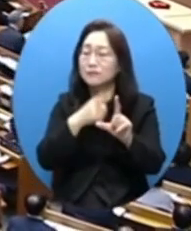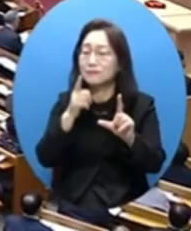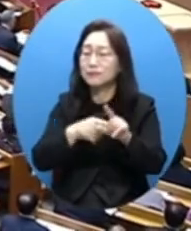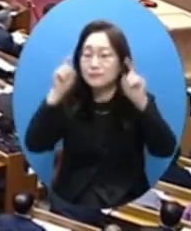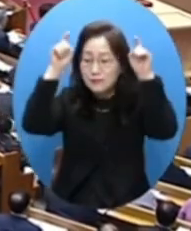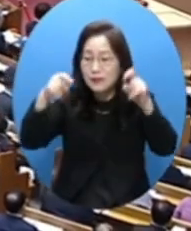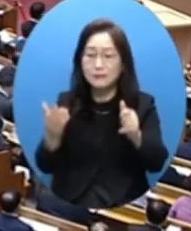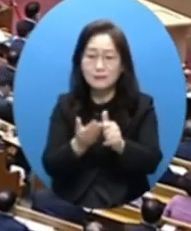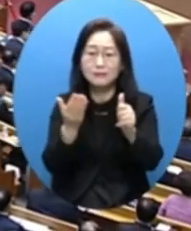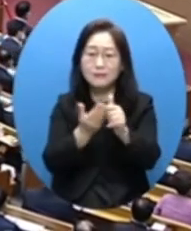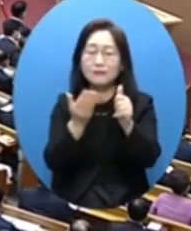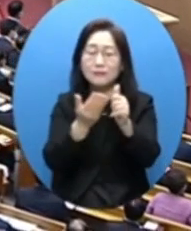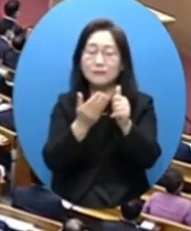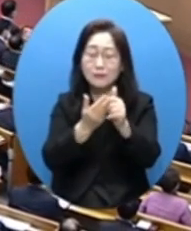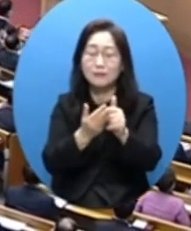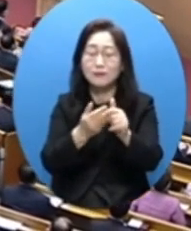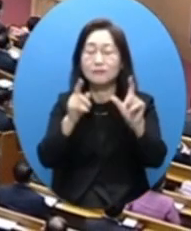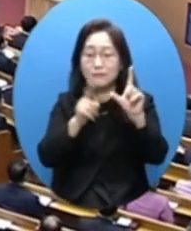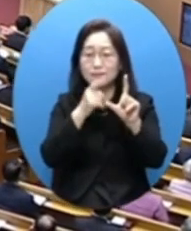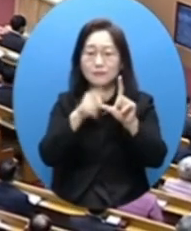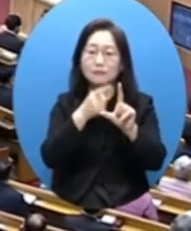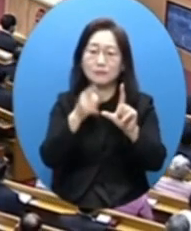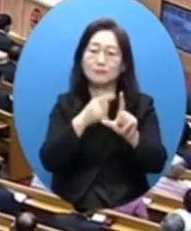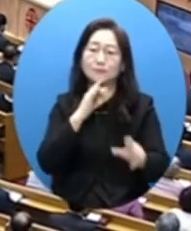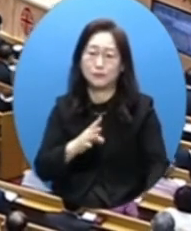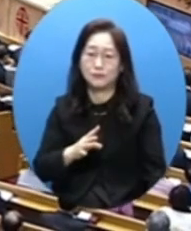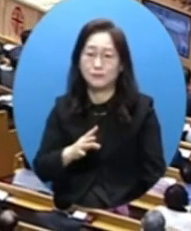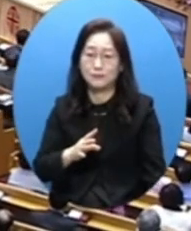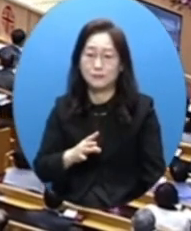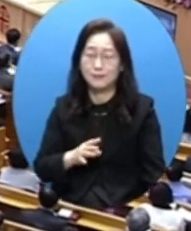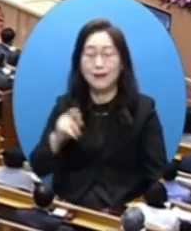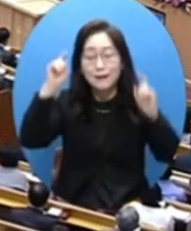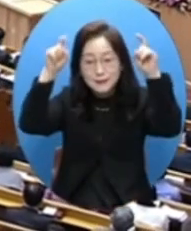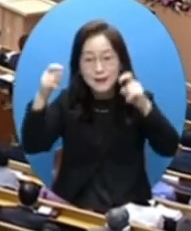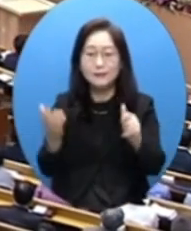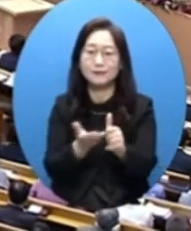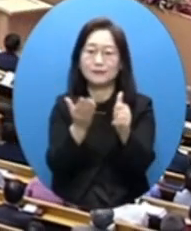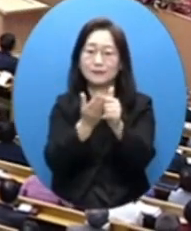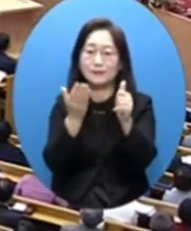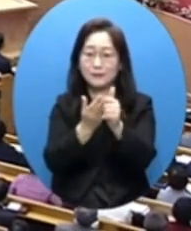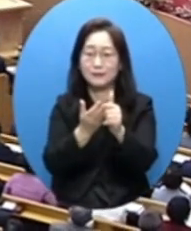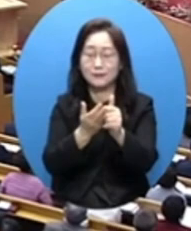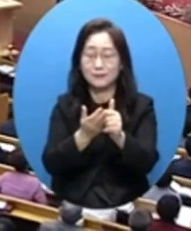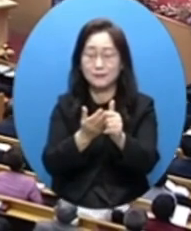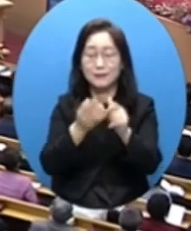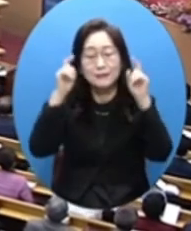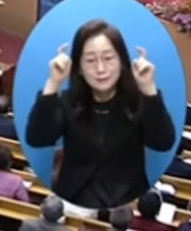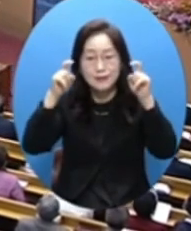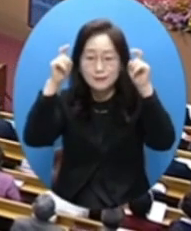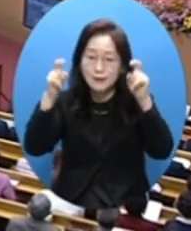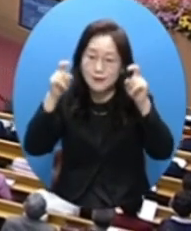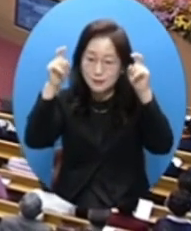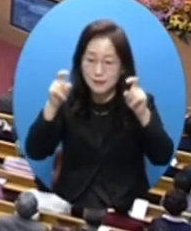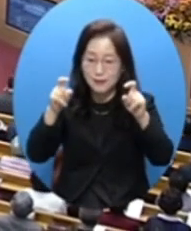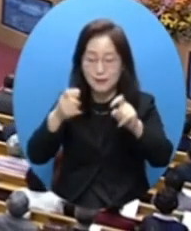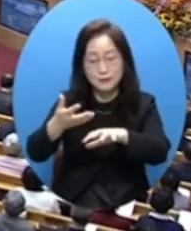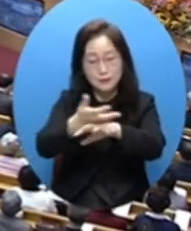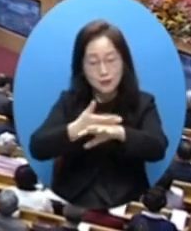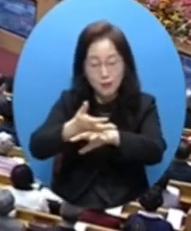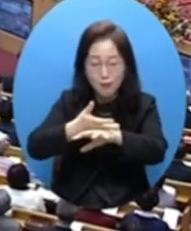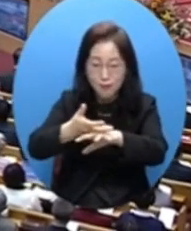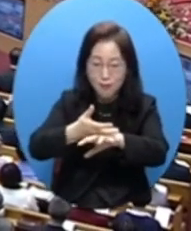살아가는 하루소의 인생을 살았습니다 그죠 양을 치면서 양을 통해서 필요한 것을 얻고